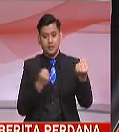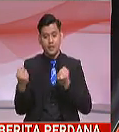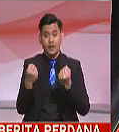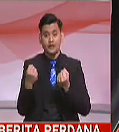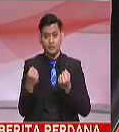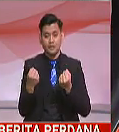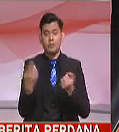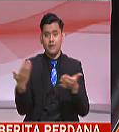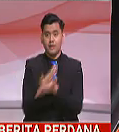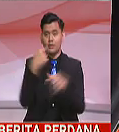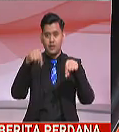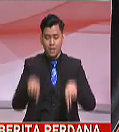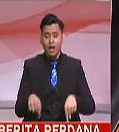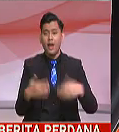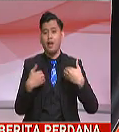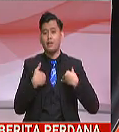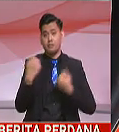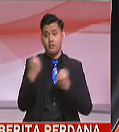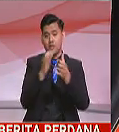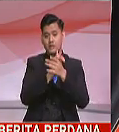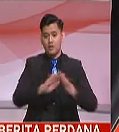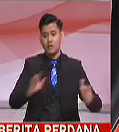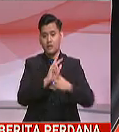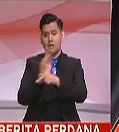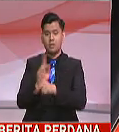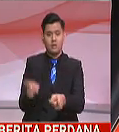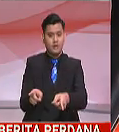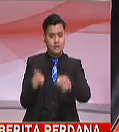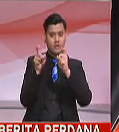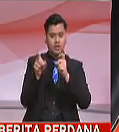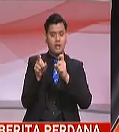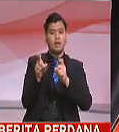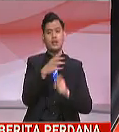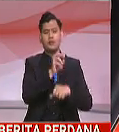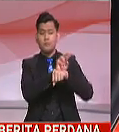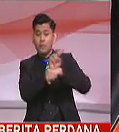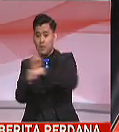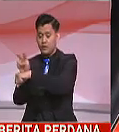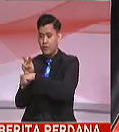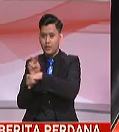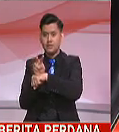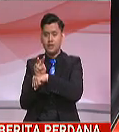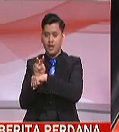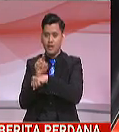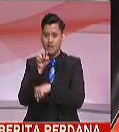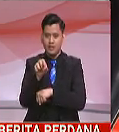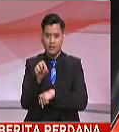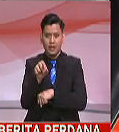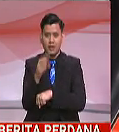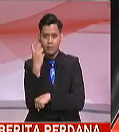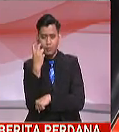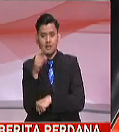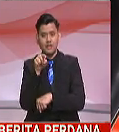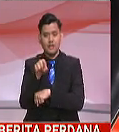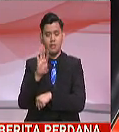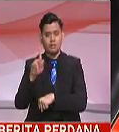dilengkapi dengan bantuan pemanduan selamat meliputi kawalan kelajuan dan pemantauan titik buta. Ruangan dalaman juga